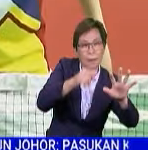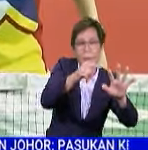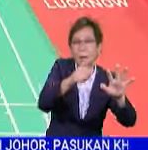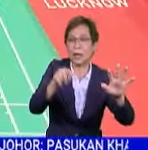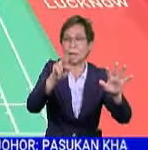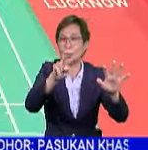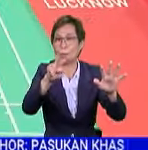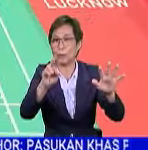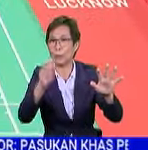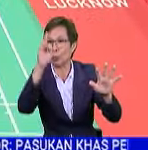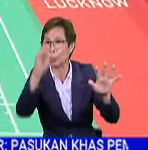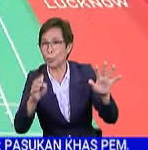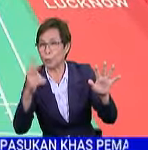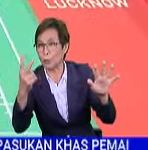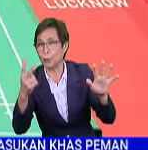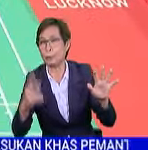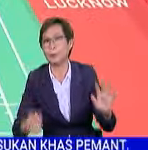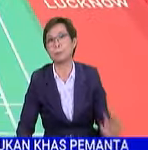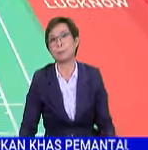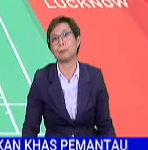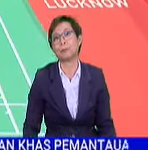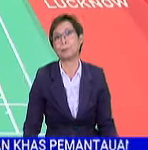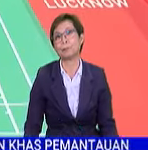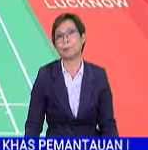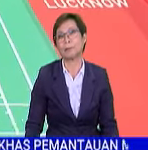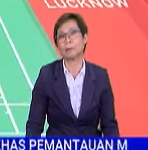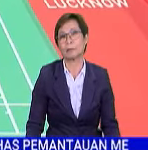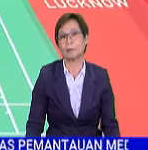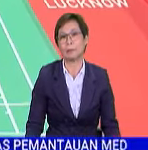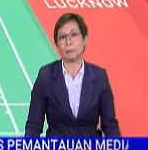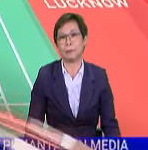hingga 20 Februari depan.